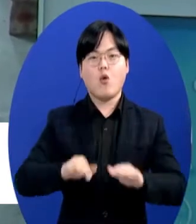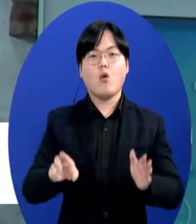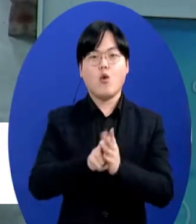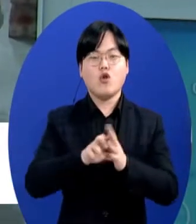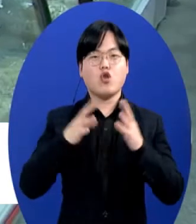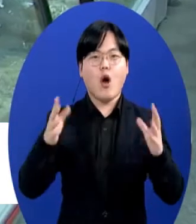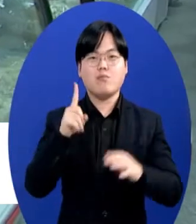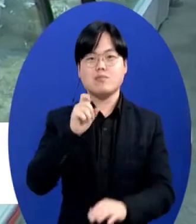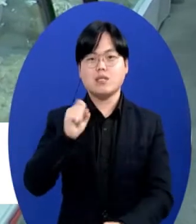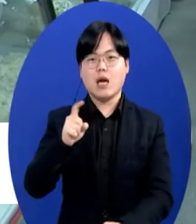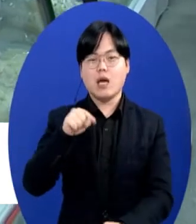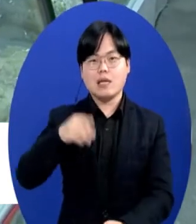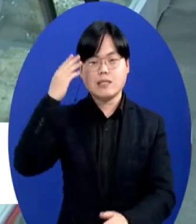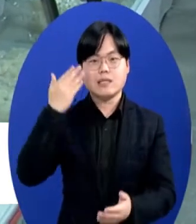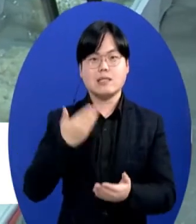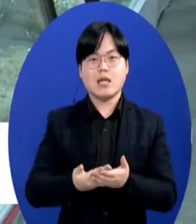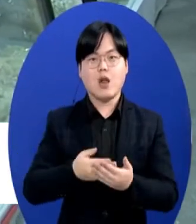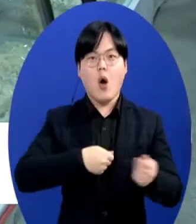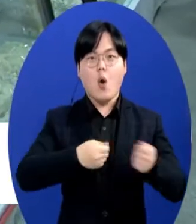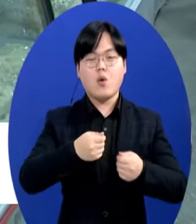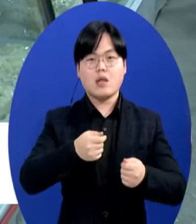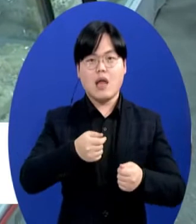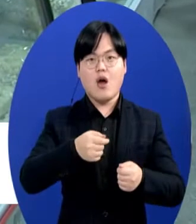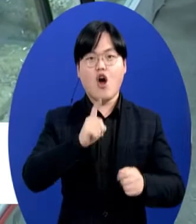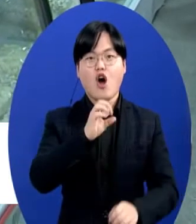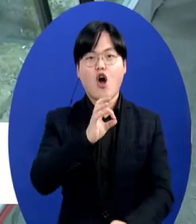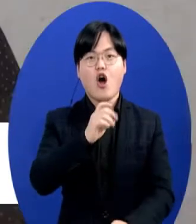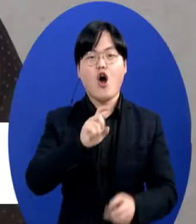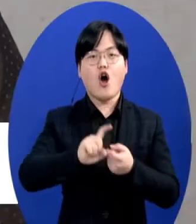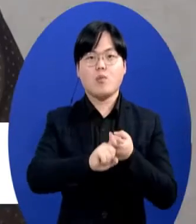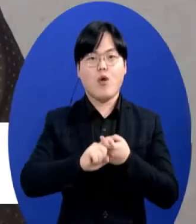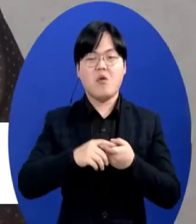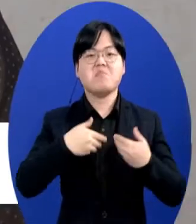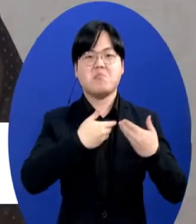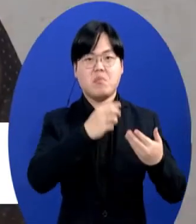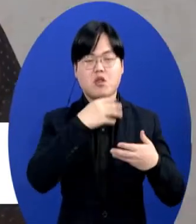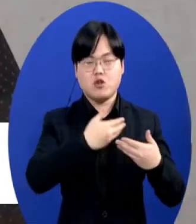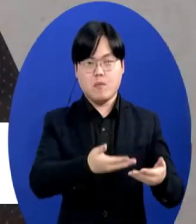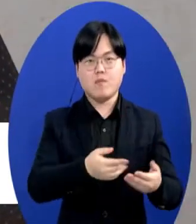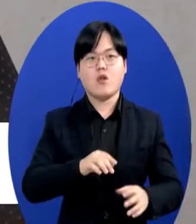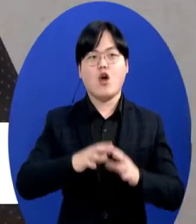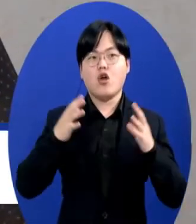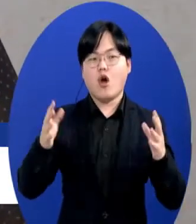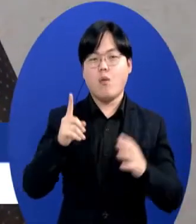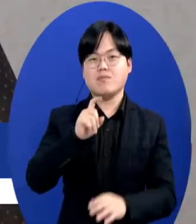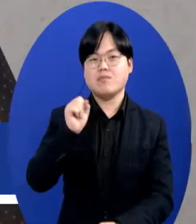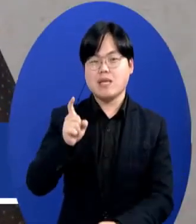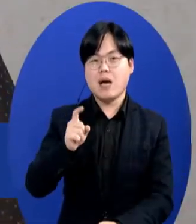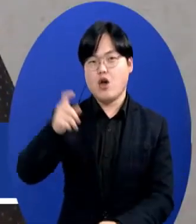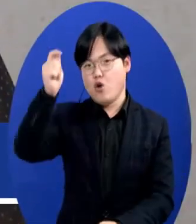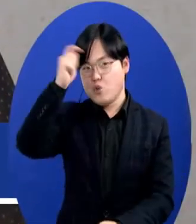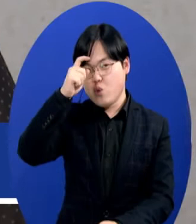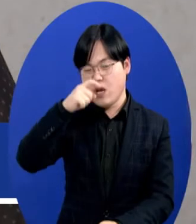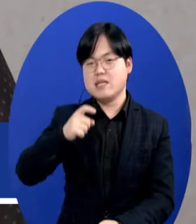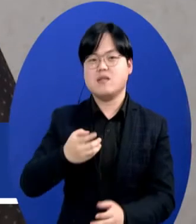томоохон худалдааны төвүүдэд энэ саналыг худалдаа эрхлэгчний холбооноос өргүүлсэн байна. Нэгэнт том худалдааны төв захууд маань түрээсийн одоо